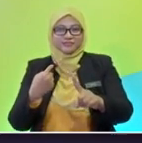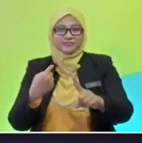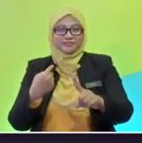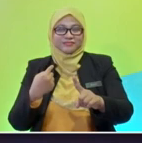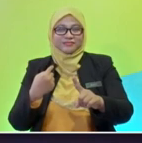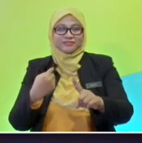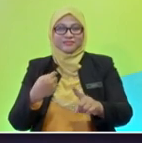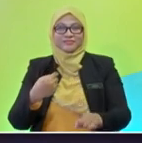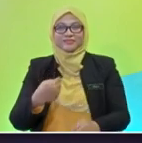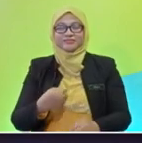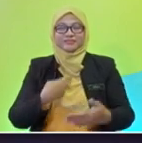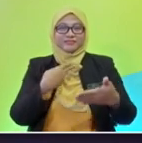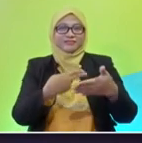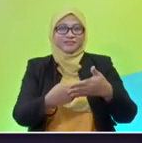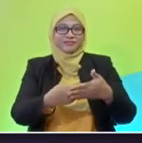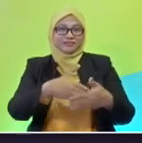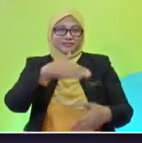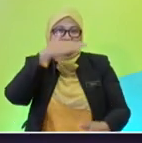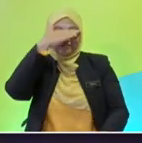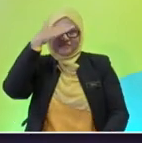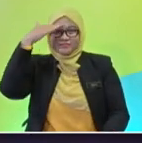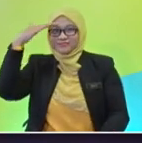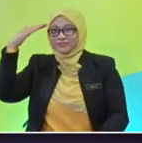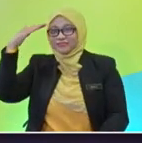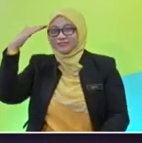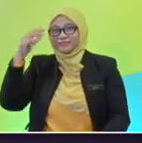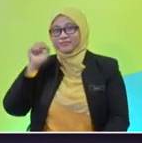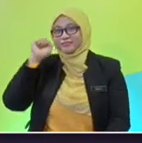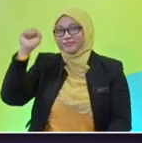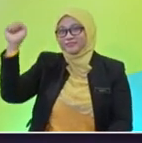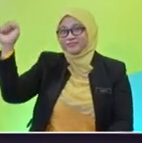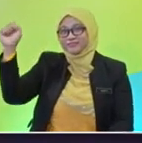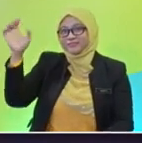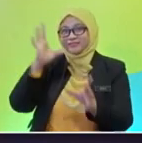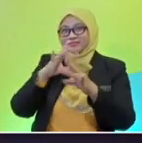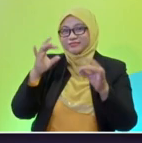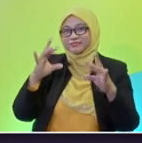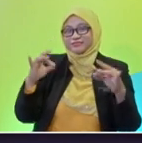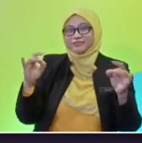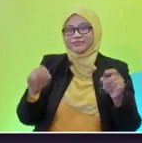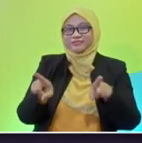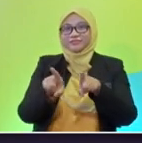hingga ke Johor, Sabah, Sarawak sama